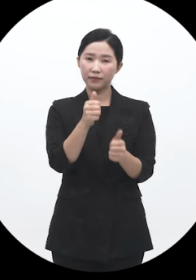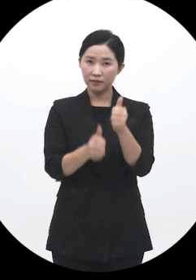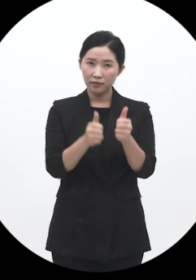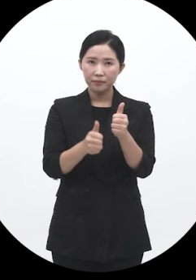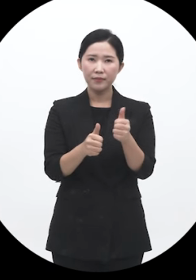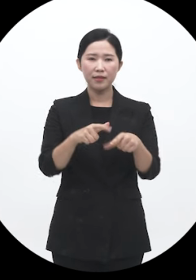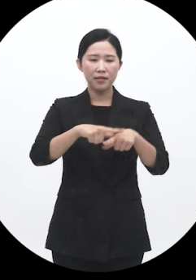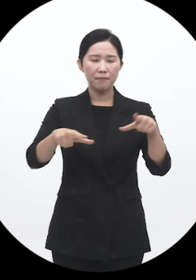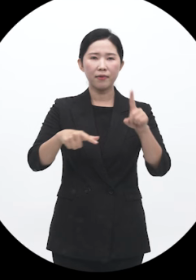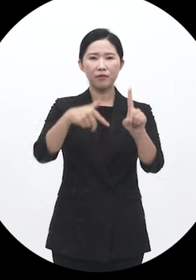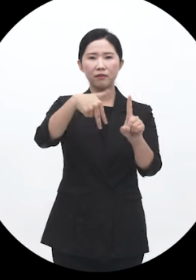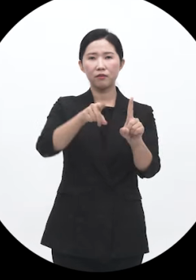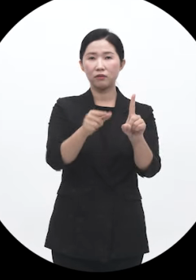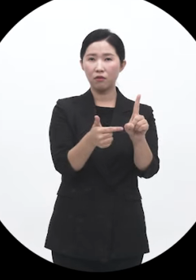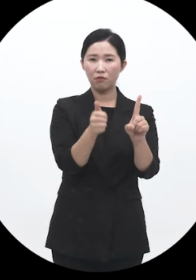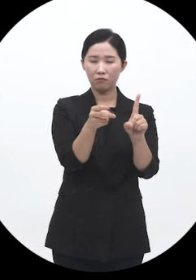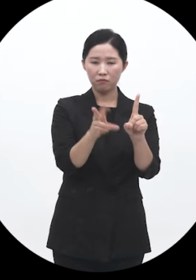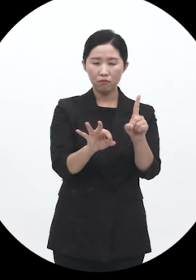비율이 변경되었습니다.